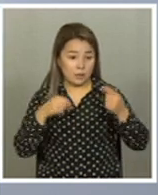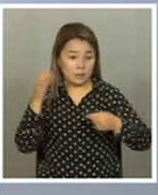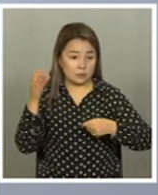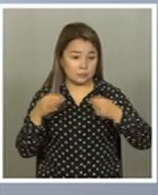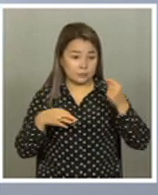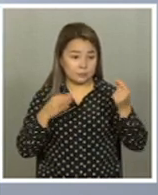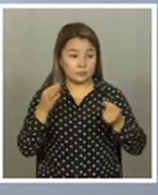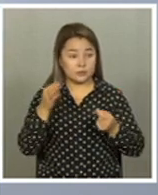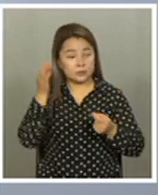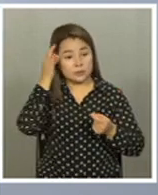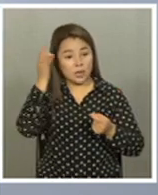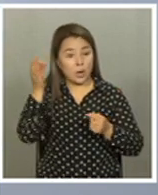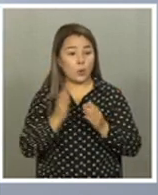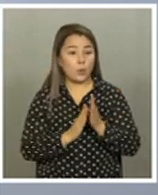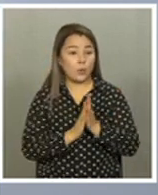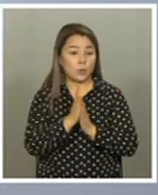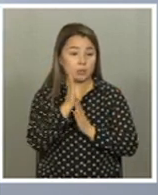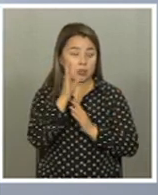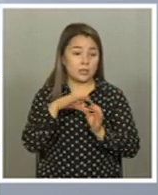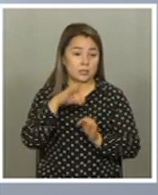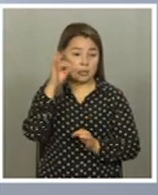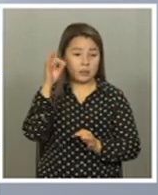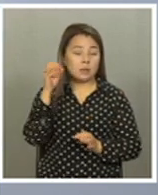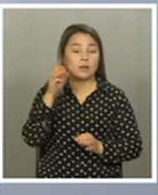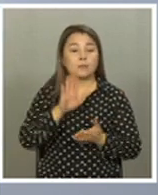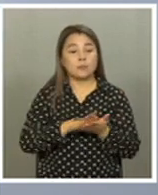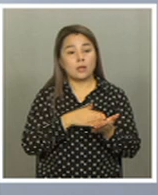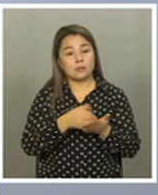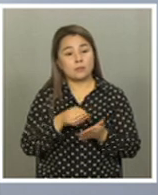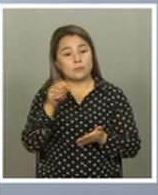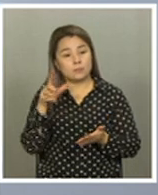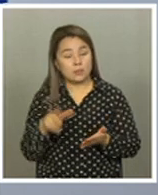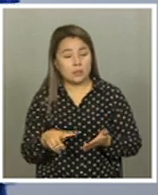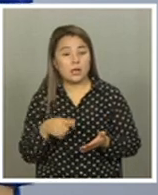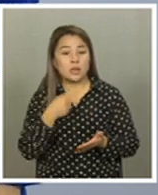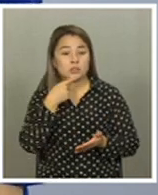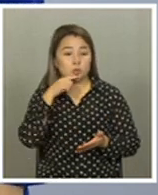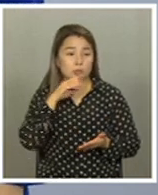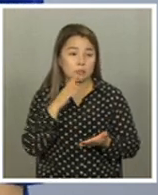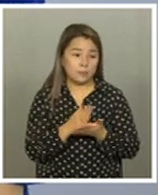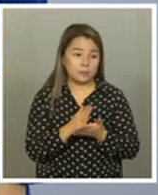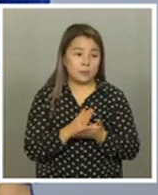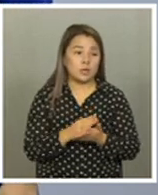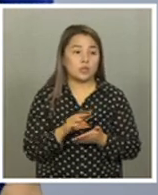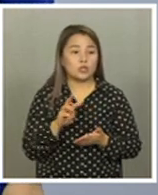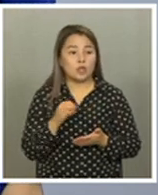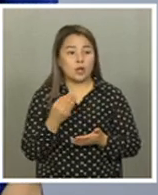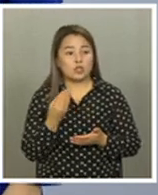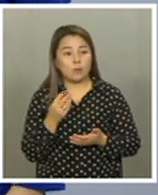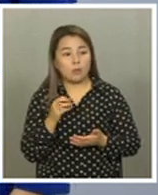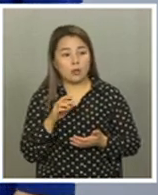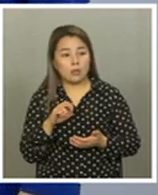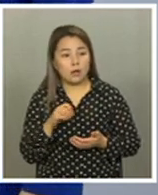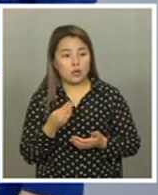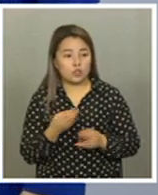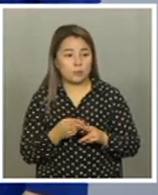тік өсетін өсімдіктер, күнбағыс, жүгері және тағы басқа, шырмалағыш, шырмалап